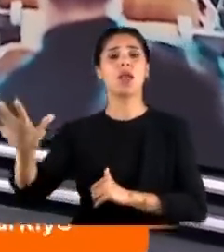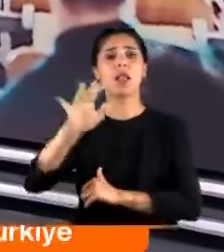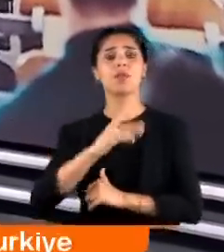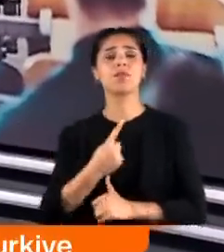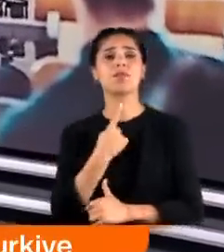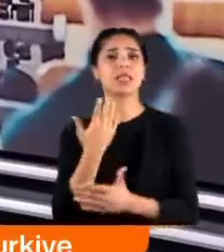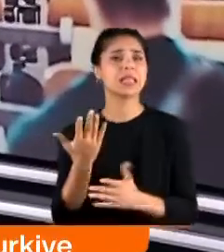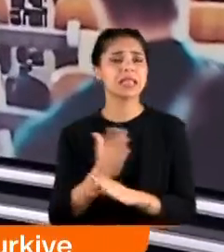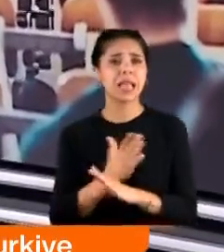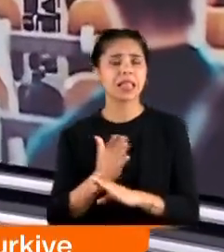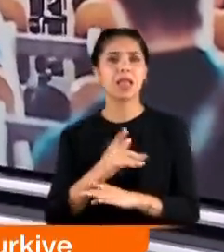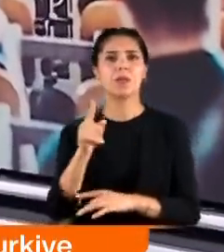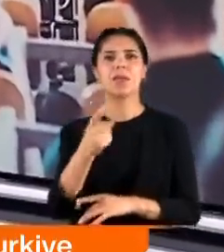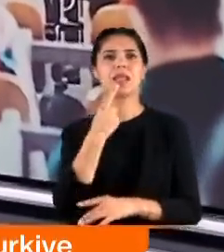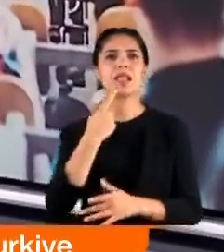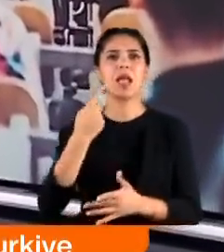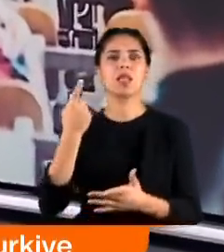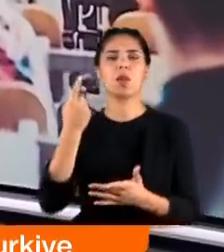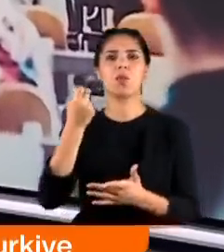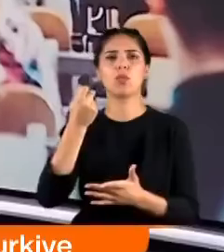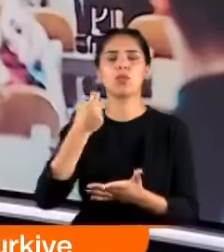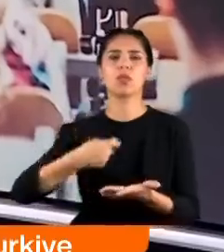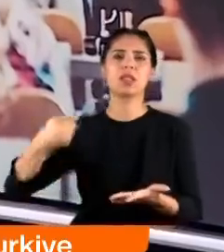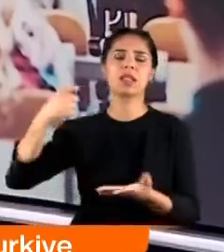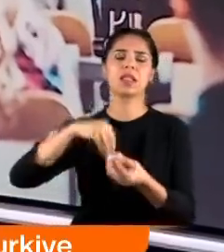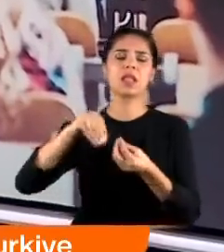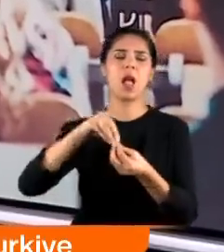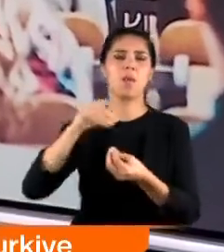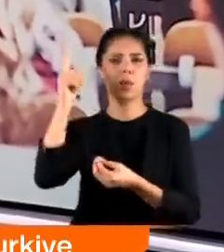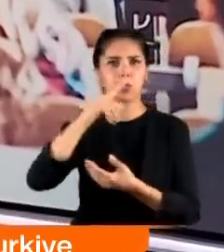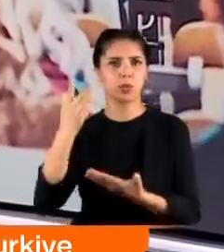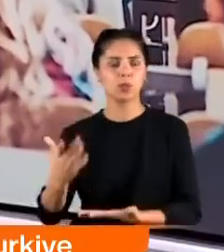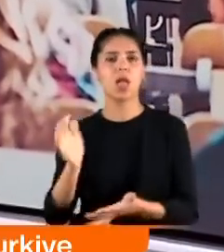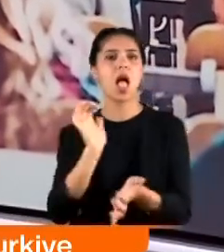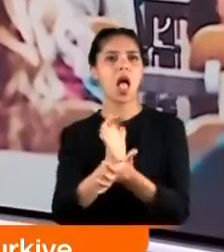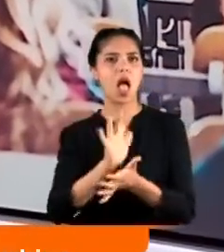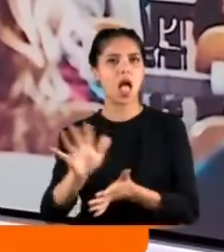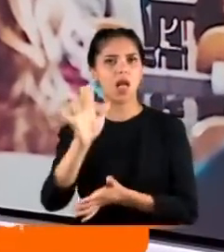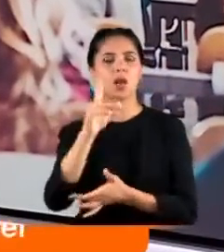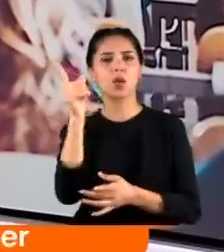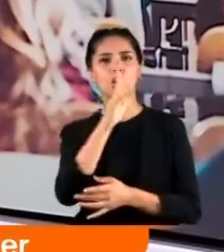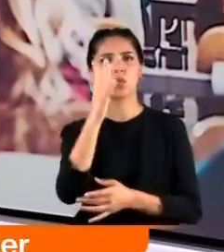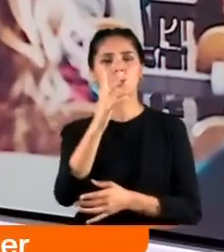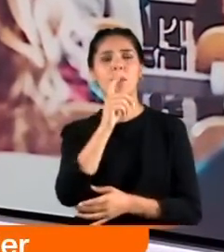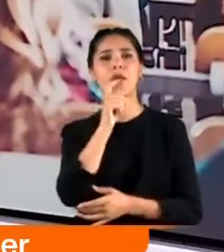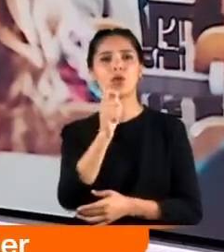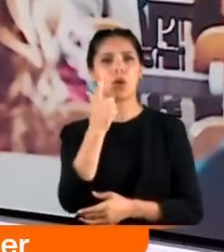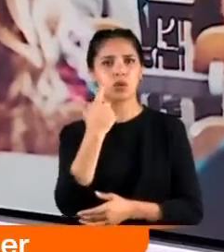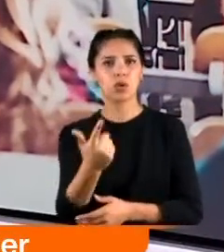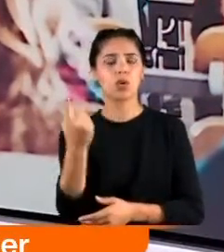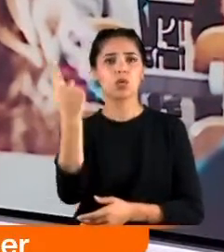dertli. Özellikle de yıllık ücretlere yapılan faiz zamlara tepkililer. Aileleri verilen %5 sözüne